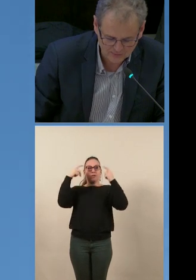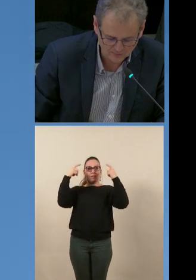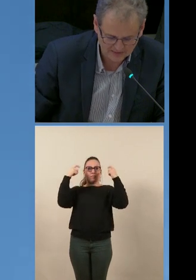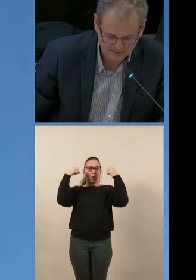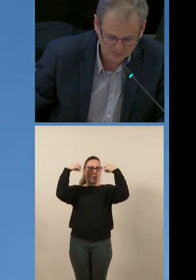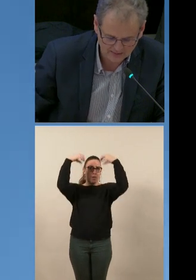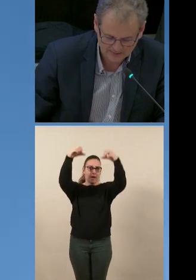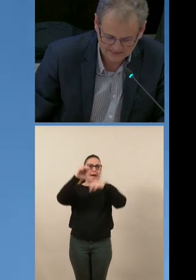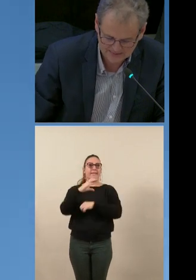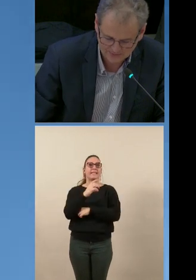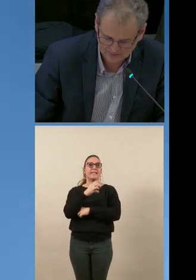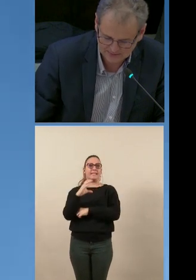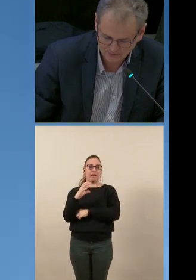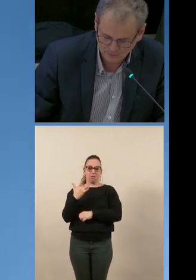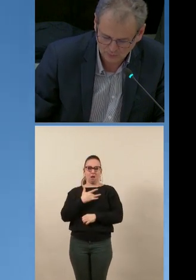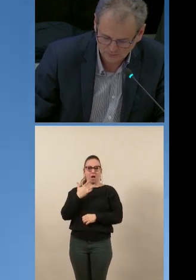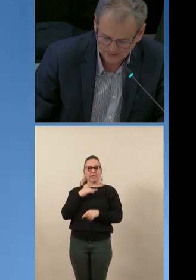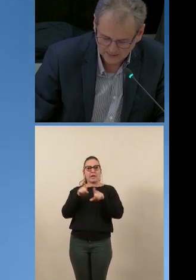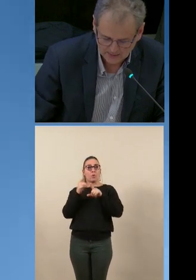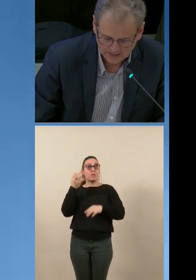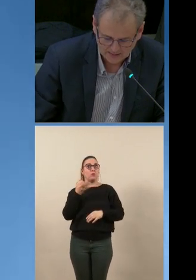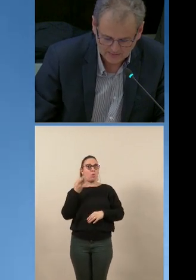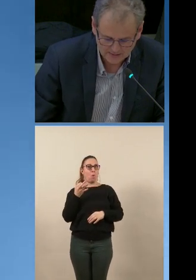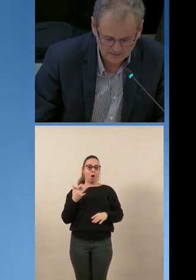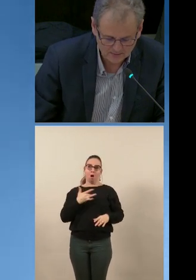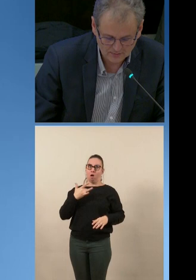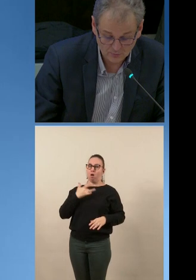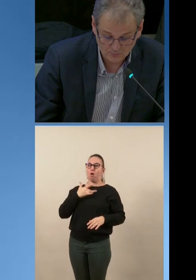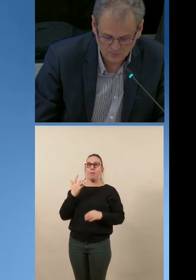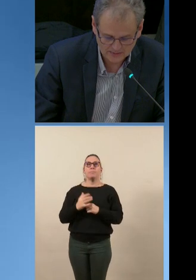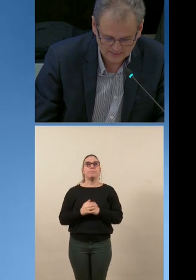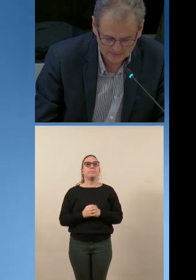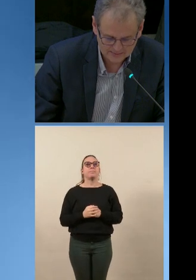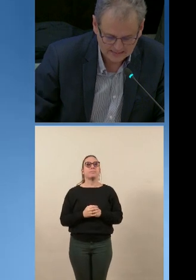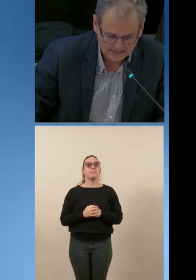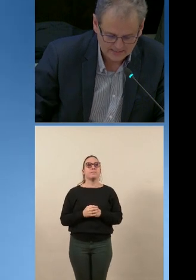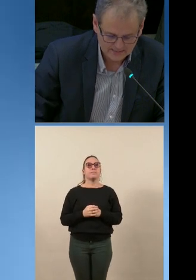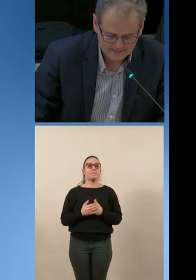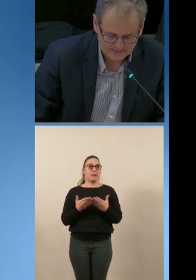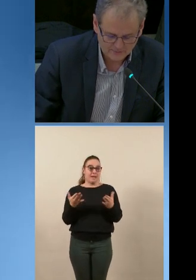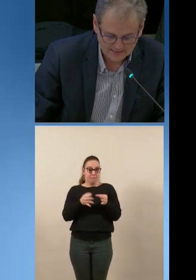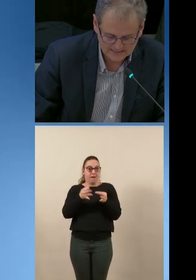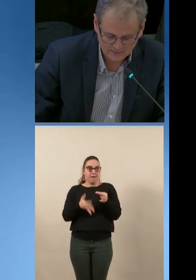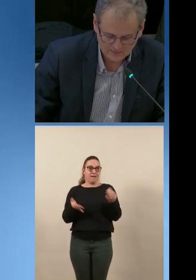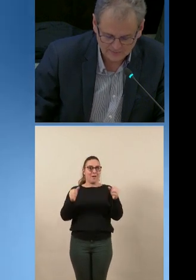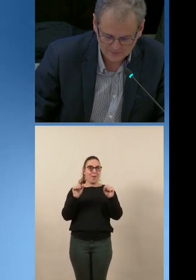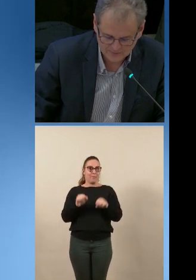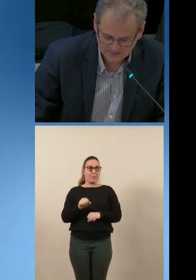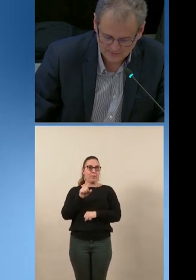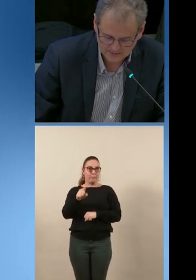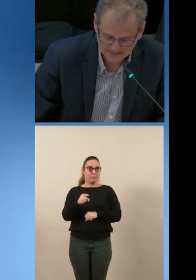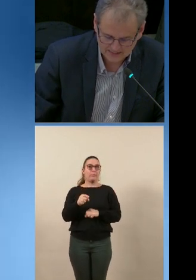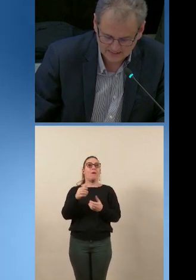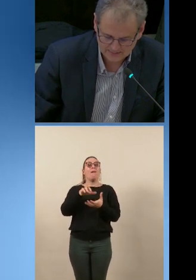des conditions particulièrement intéressantes en matière de taux et bien de pouvoir avoir cette avance de